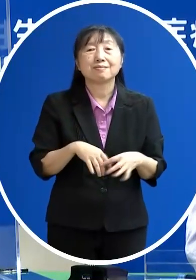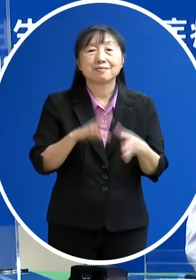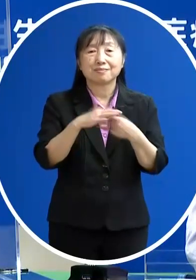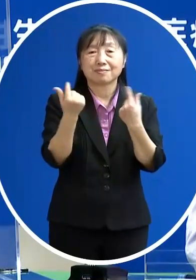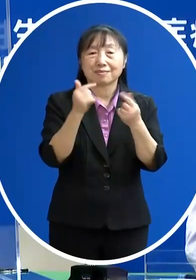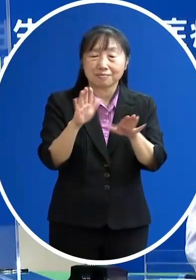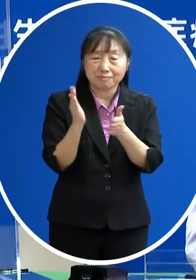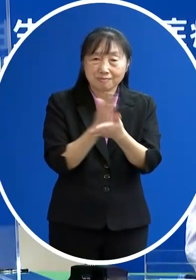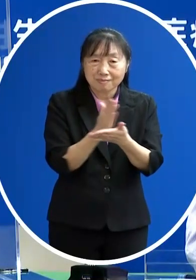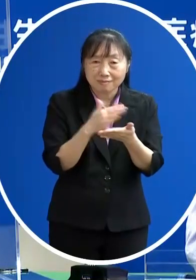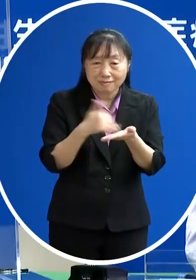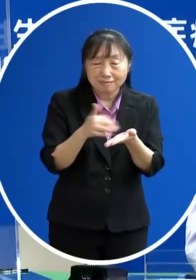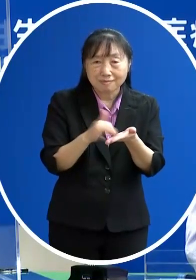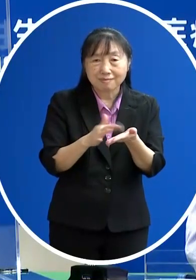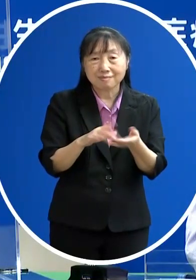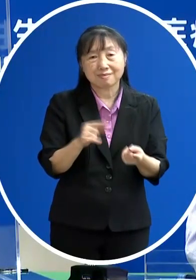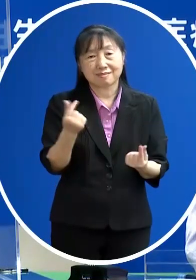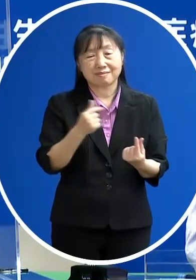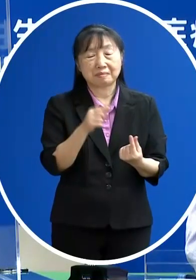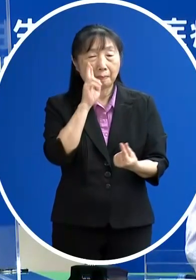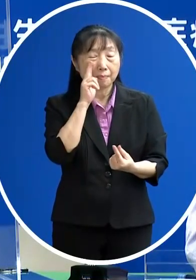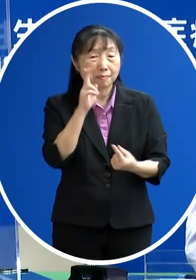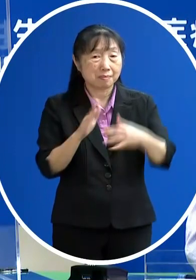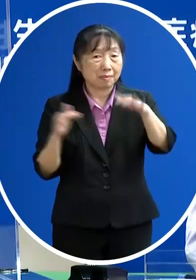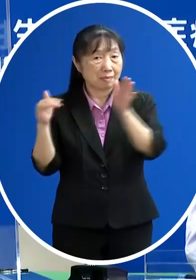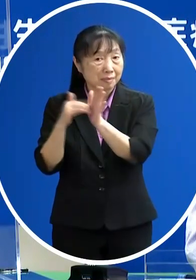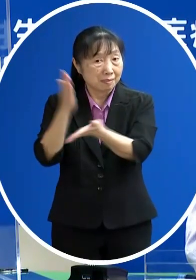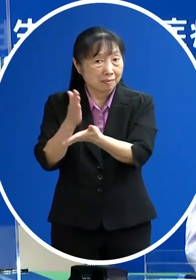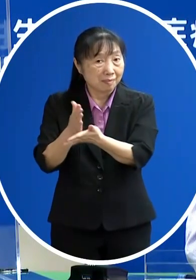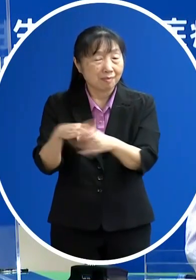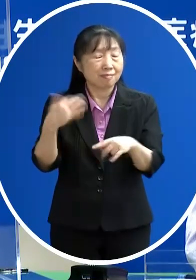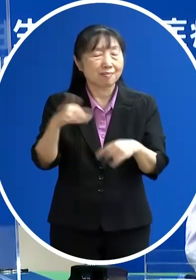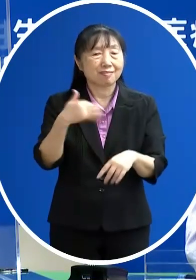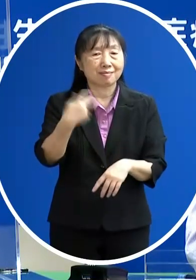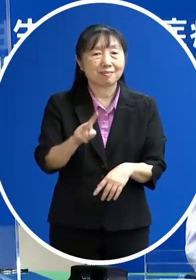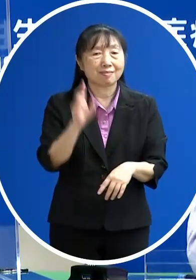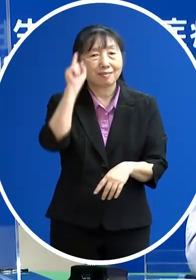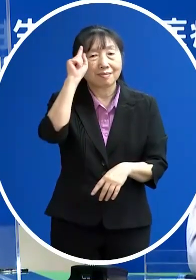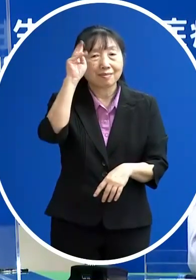样来判定，恐怕太乐观，好，还要再观察几天才能够比较清楚。